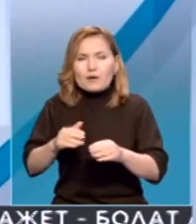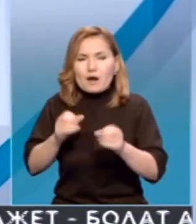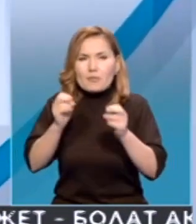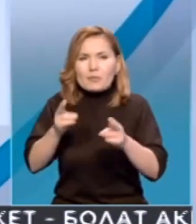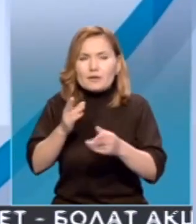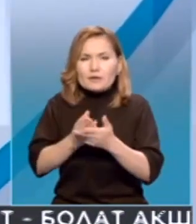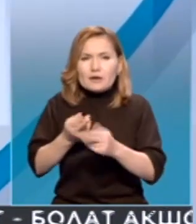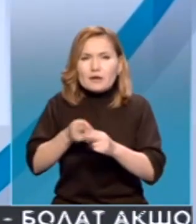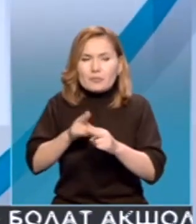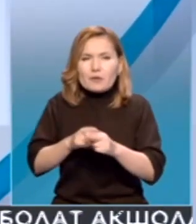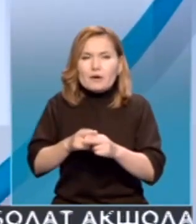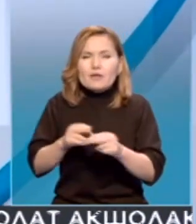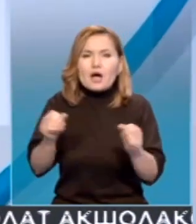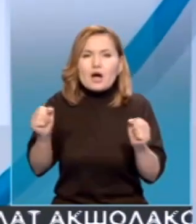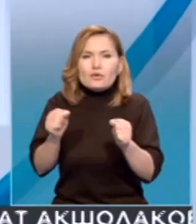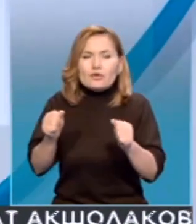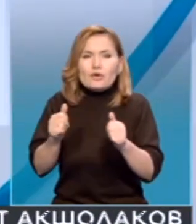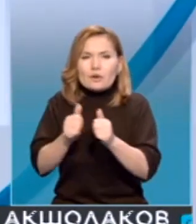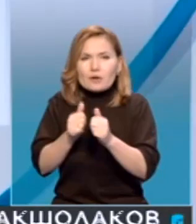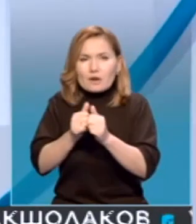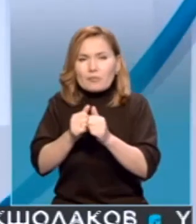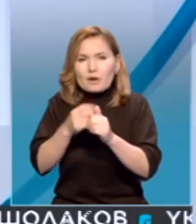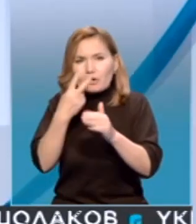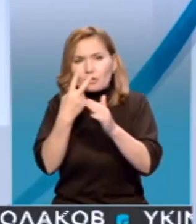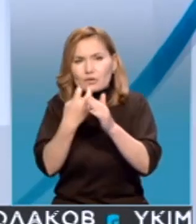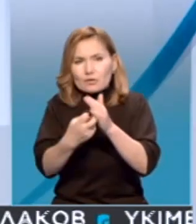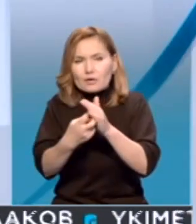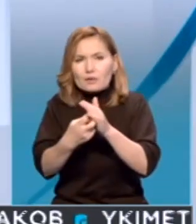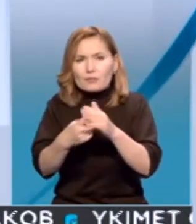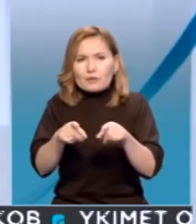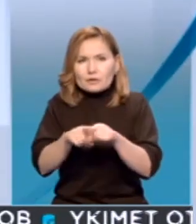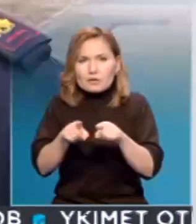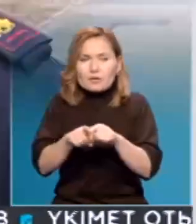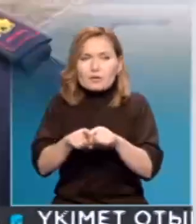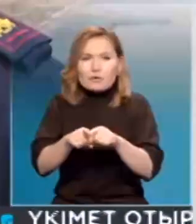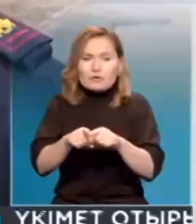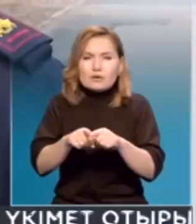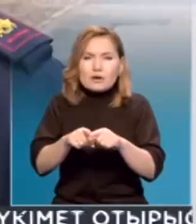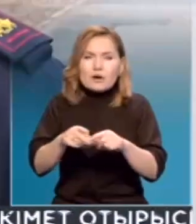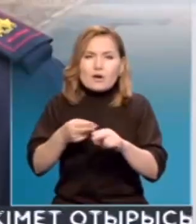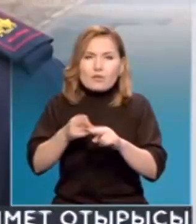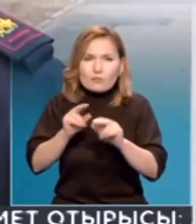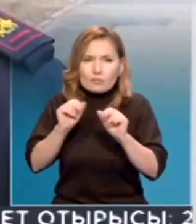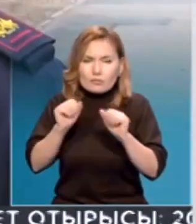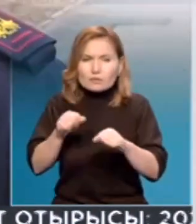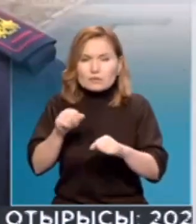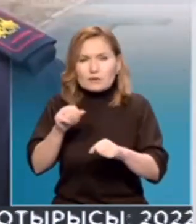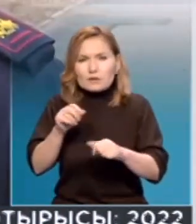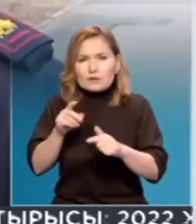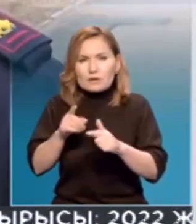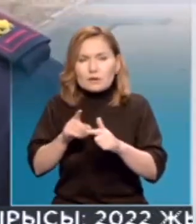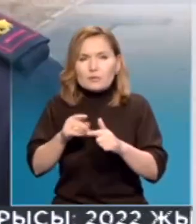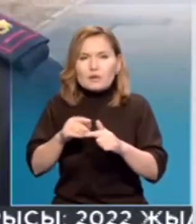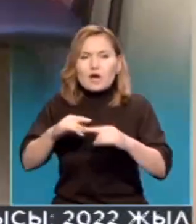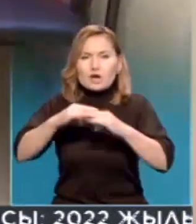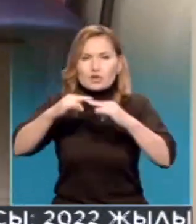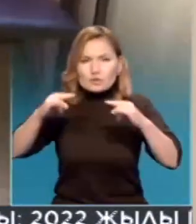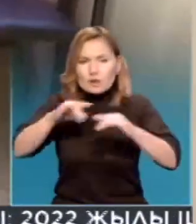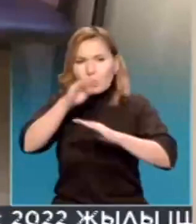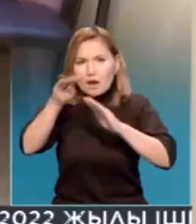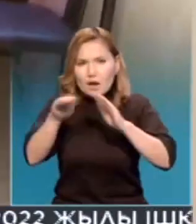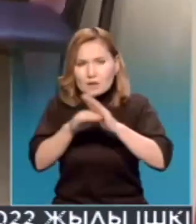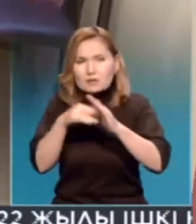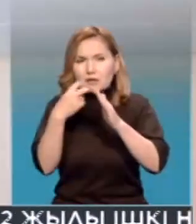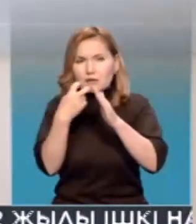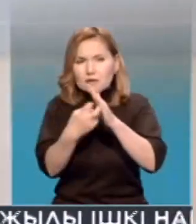Ал халық айтып жүрген тоңазытқыштың ішіне тығылу тәсілі аман қалуға көмектесе ме? Үстелдің астына тығылып немесе жаңағы есік ойығы,